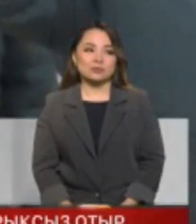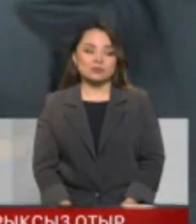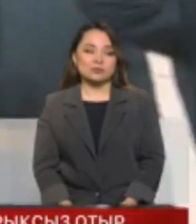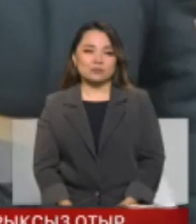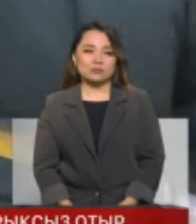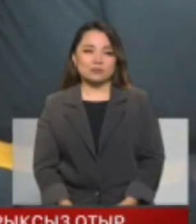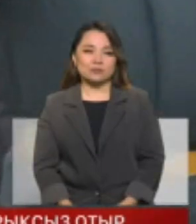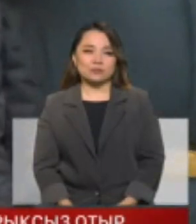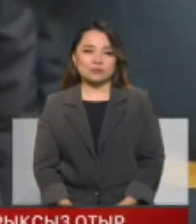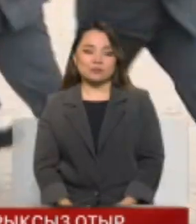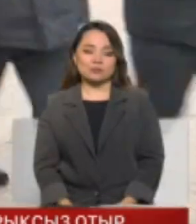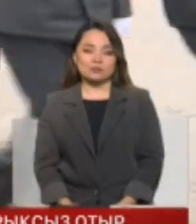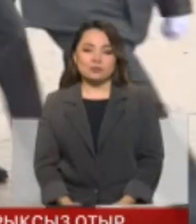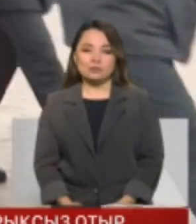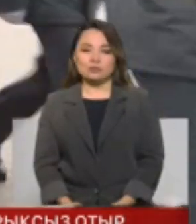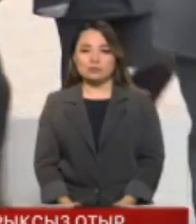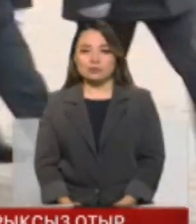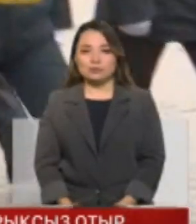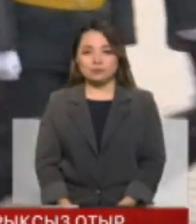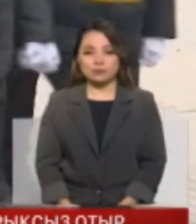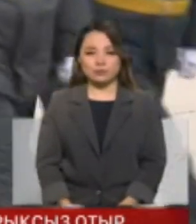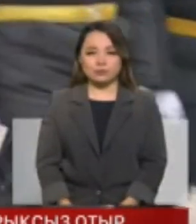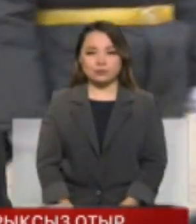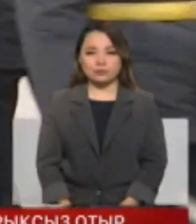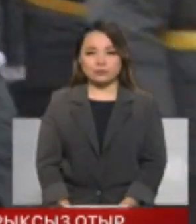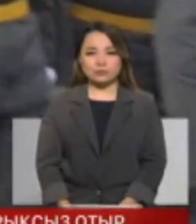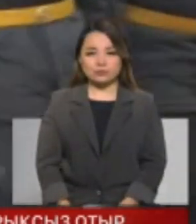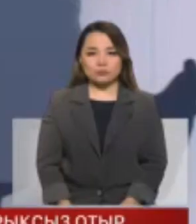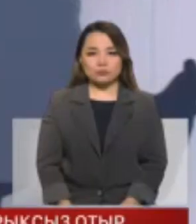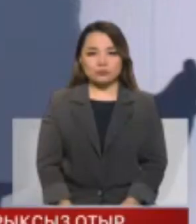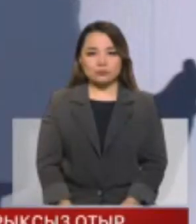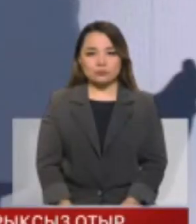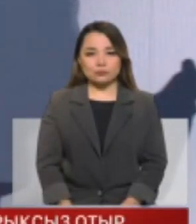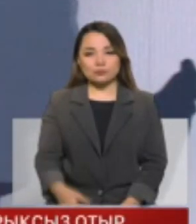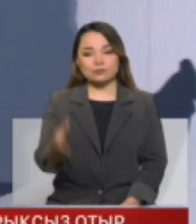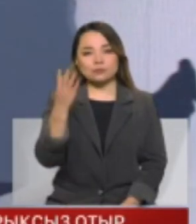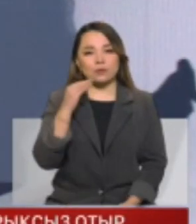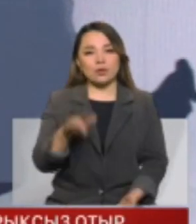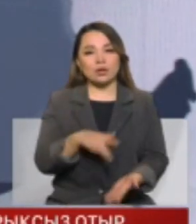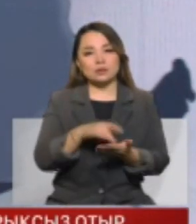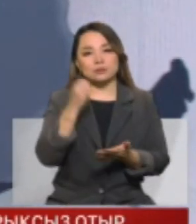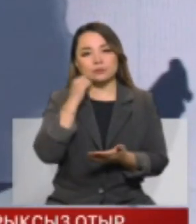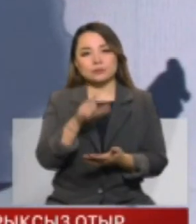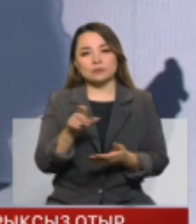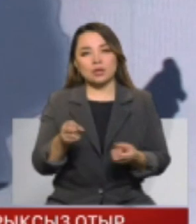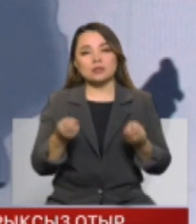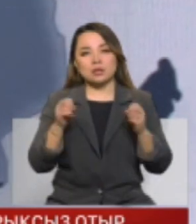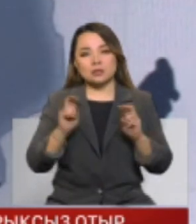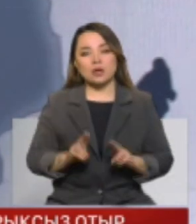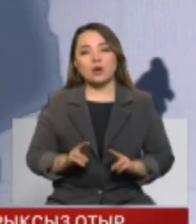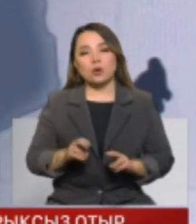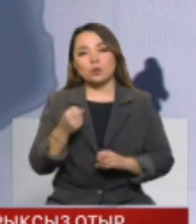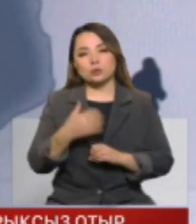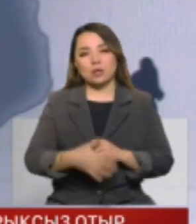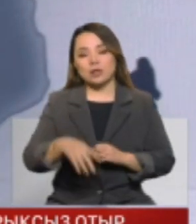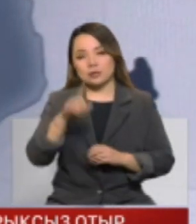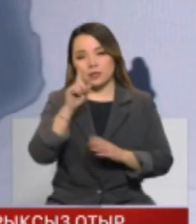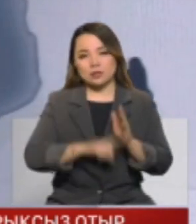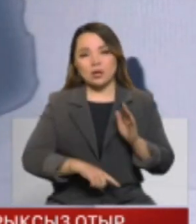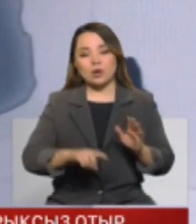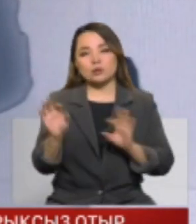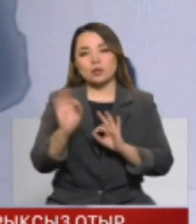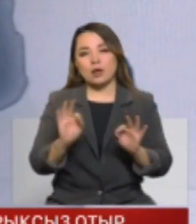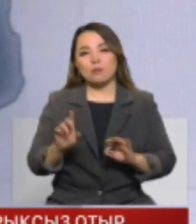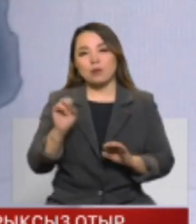Еркінжан Керімжан, Тәуірбек Бозекен, Қазақстан ұлттық арнасы. Алматыда қарттарға арналған сенім орталығында күзгі бал